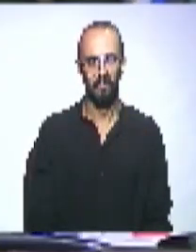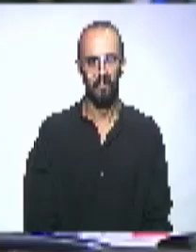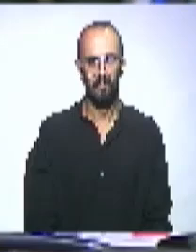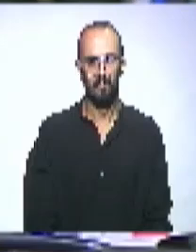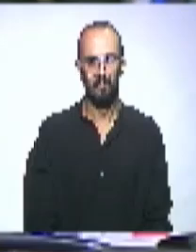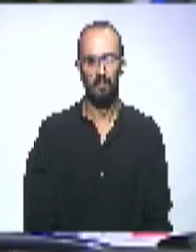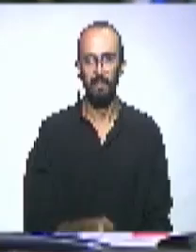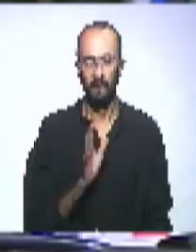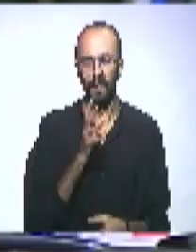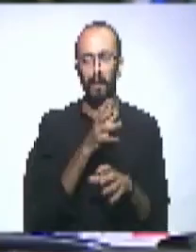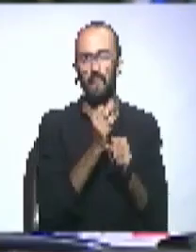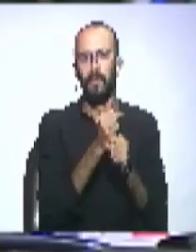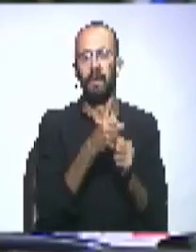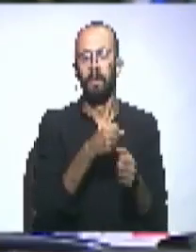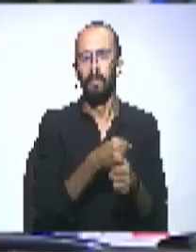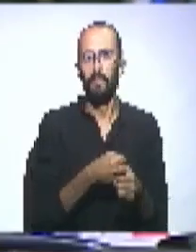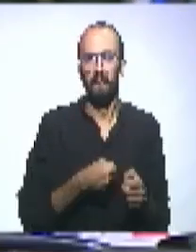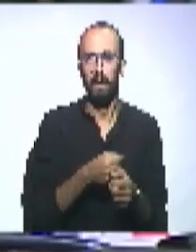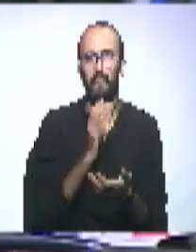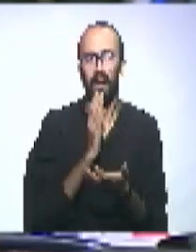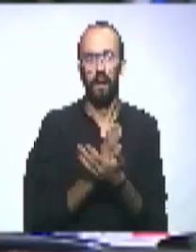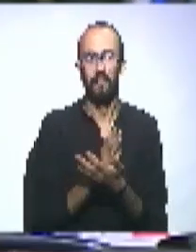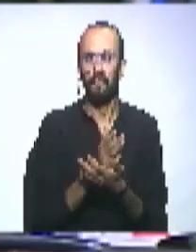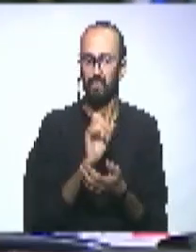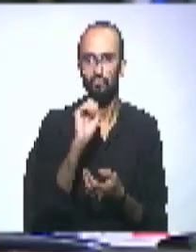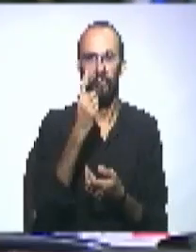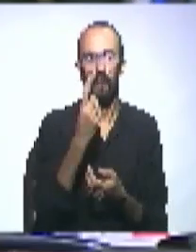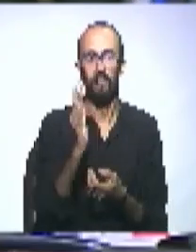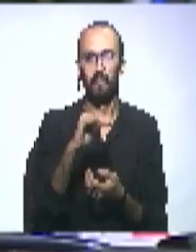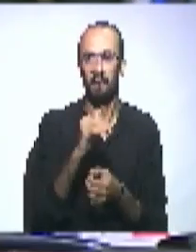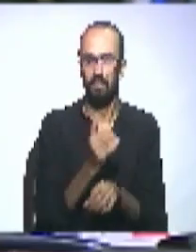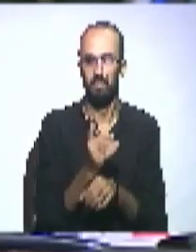يتحفظ قد ايه في الفريزر مثلا؟ ممكن اكتر من شهر